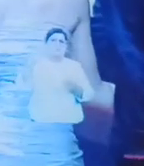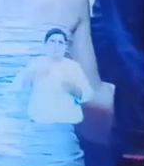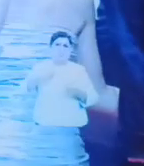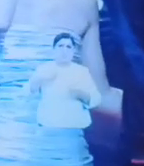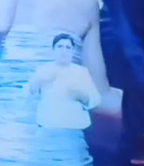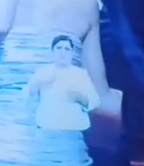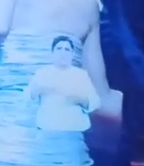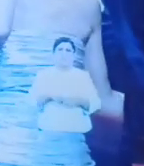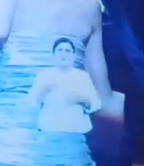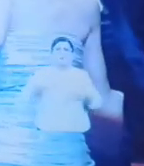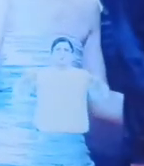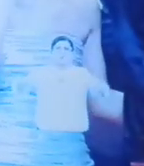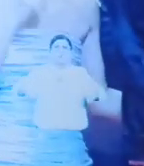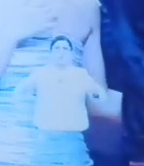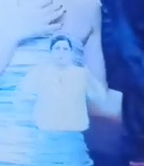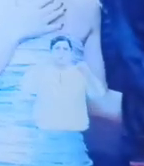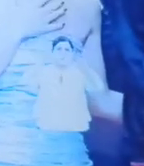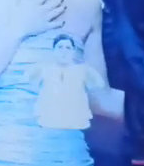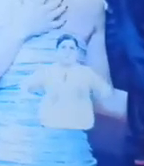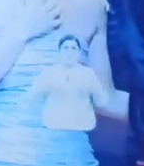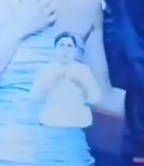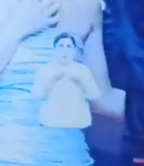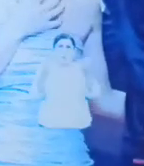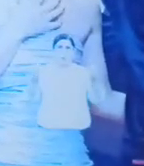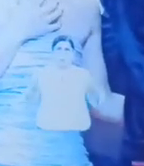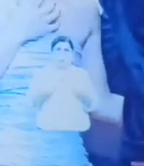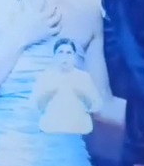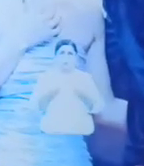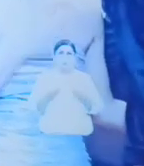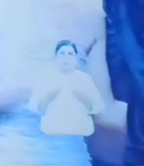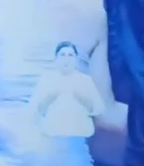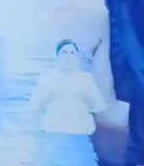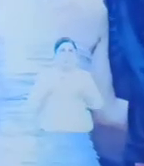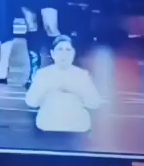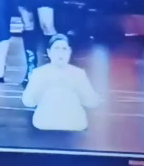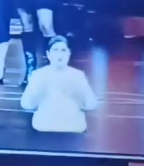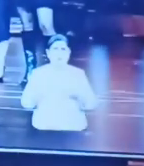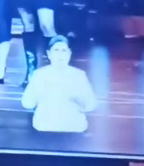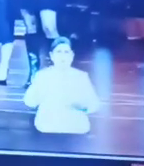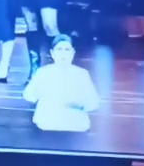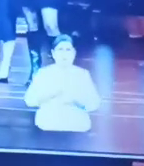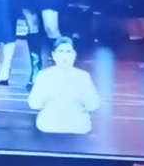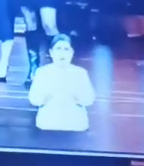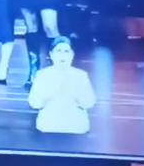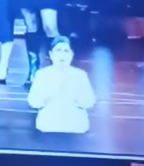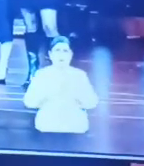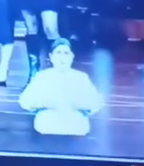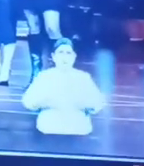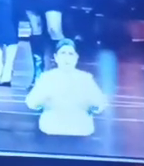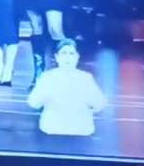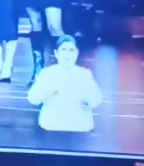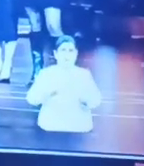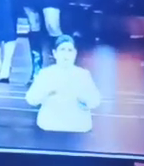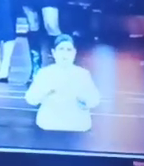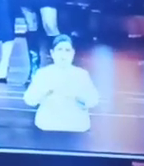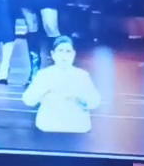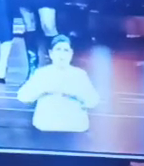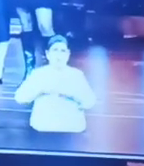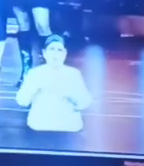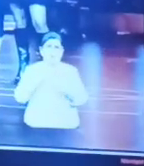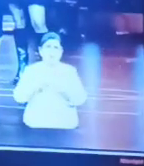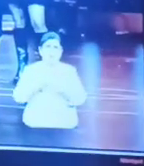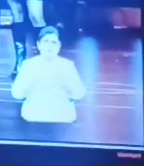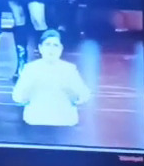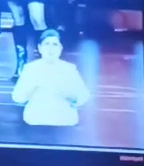بود و عوامل سریال رفته بودن برای دریافت اون جایزه و دیشب هم همشون حضور داشتن، کان